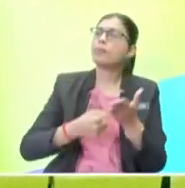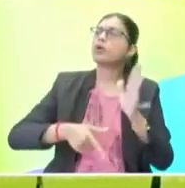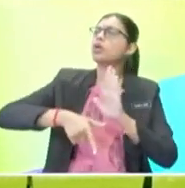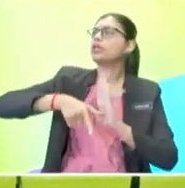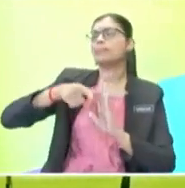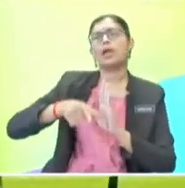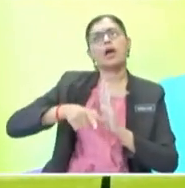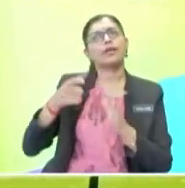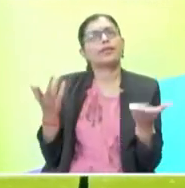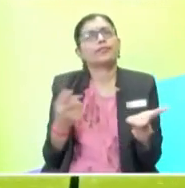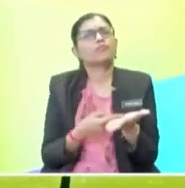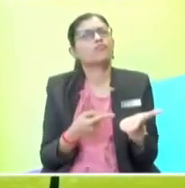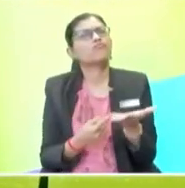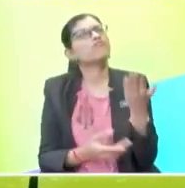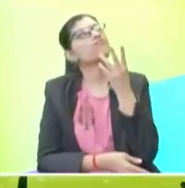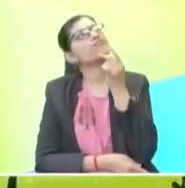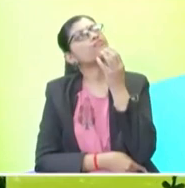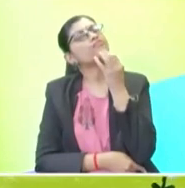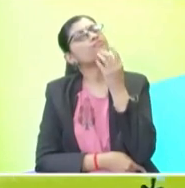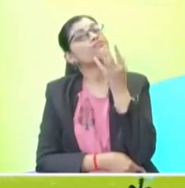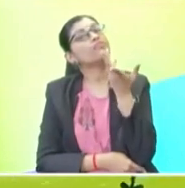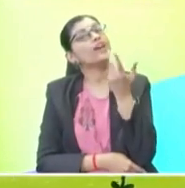saya cikgu anak lelaki